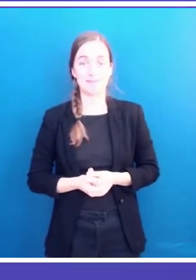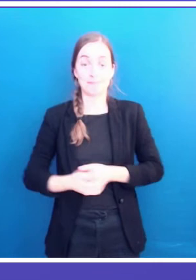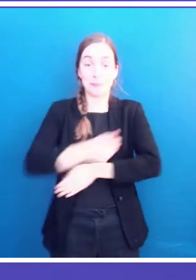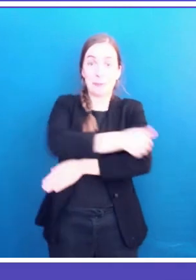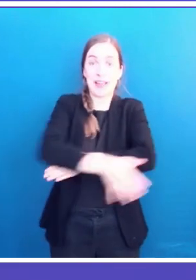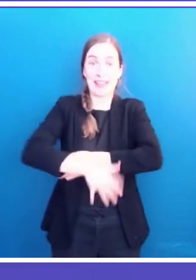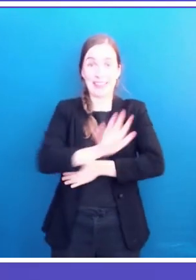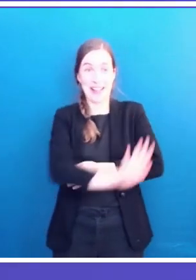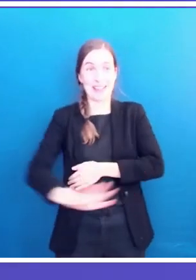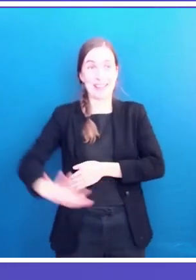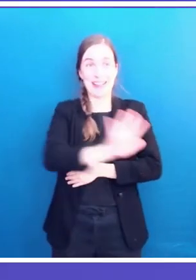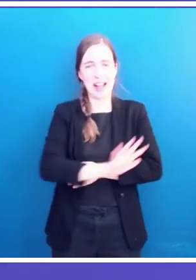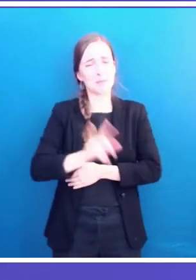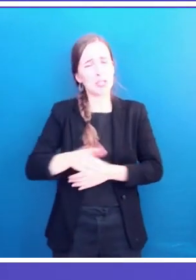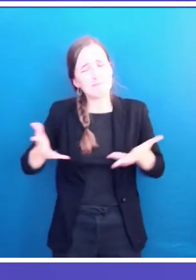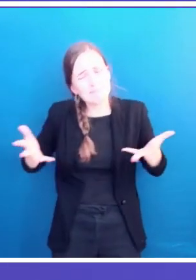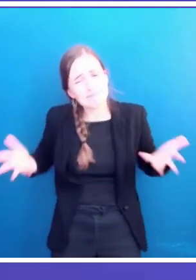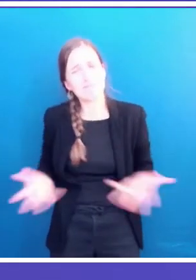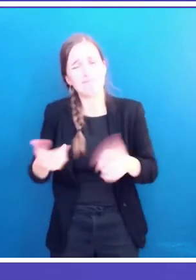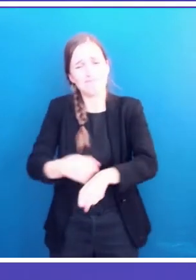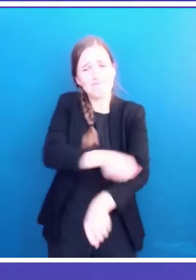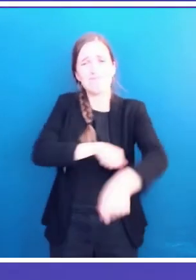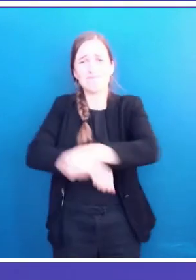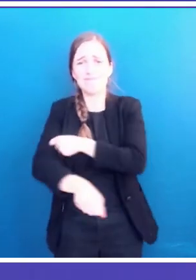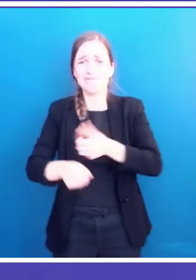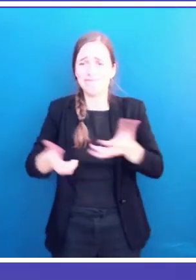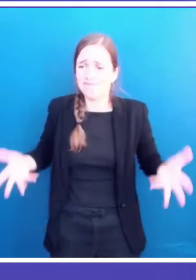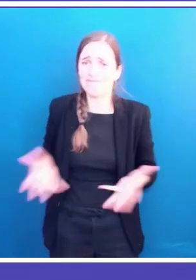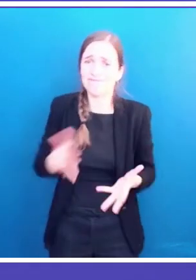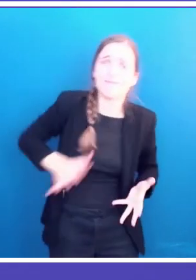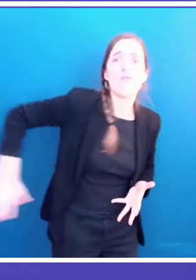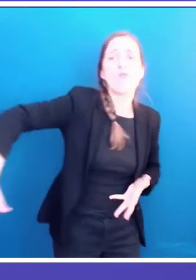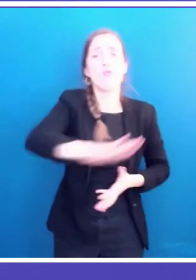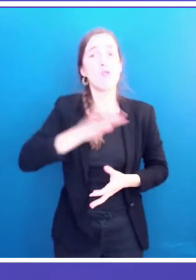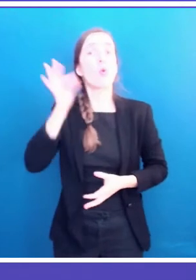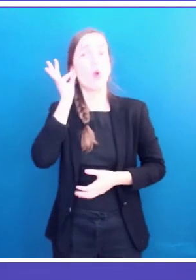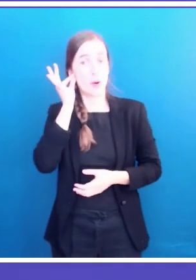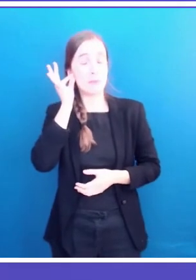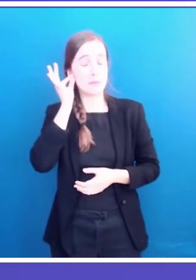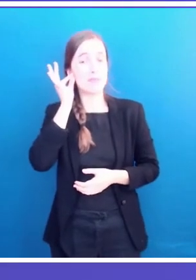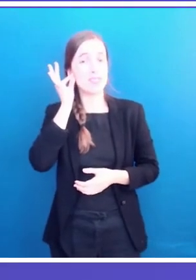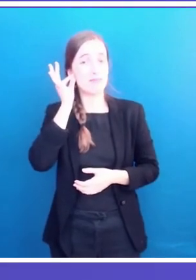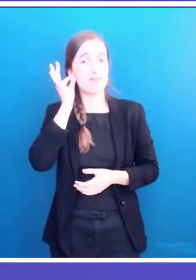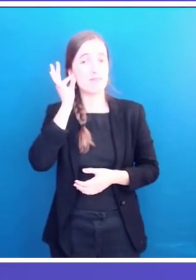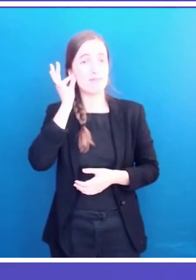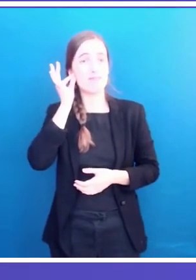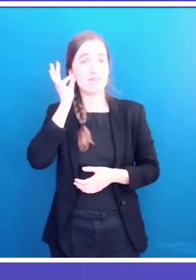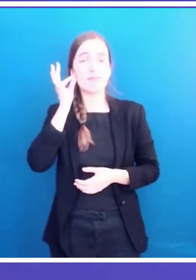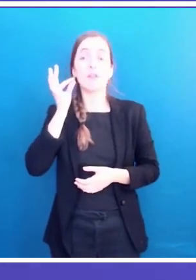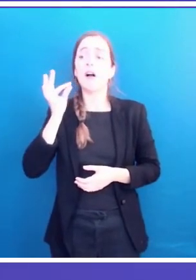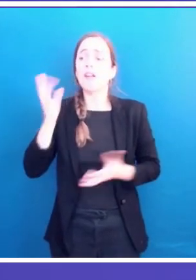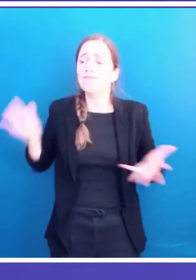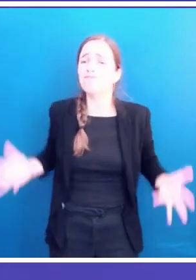وهام جدا، علما بأن ذلك سيسمح لنا بأن نتبادل الخبرات، نتبادل الممارسات